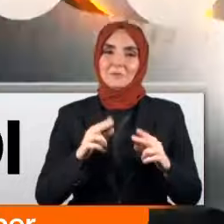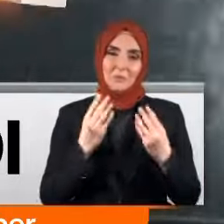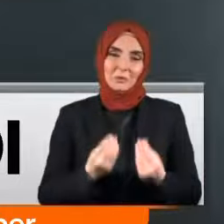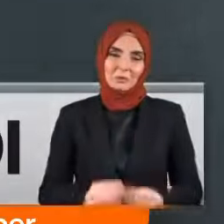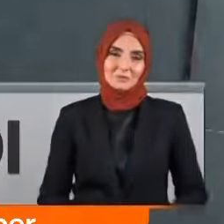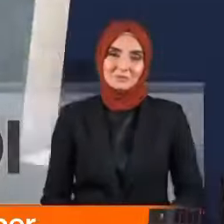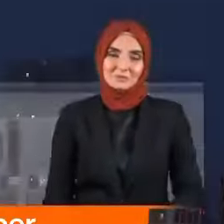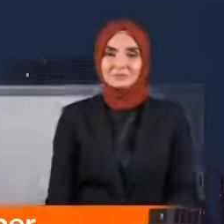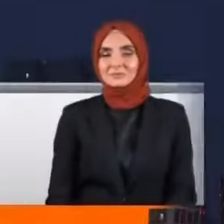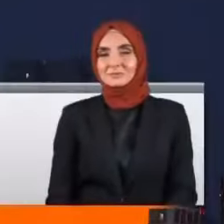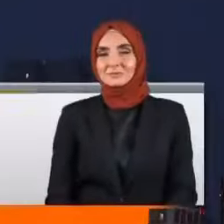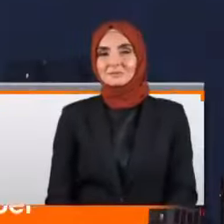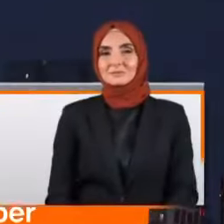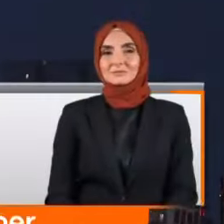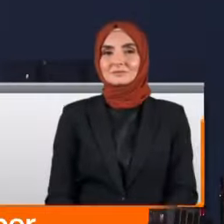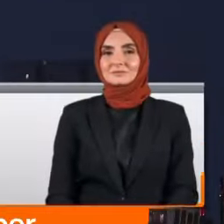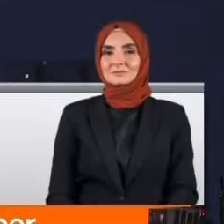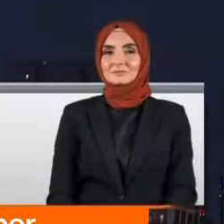spirits.